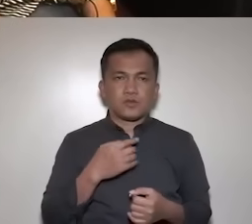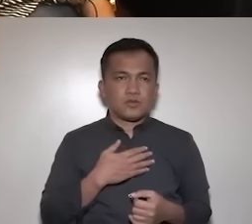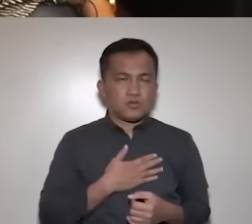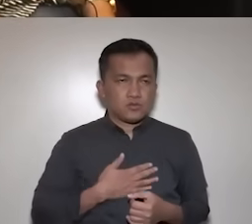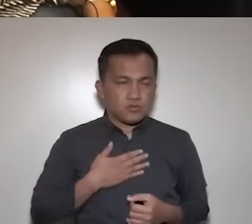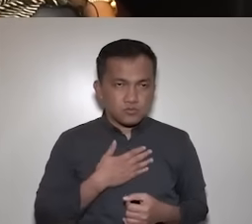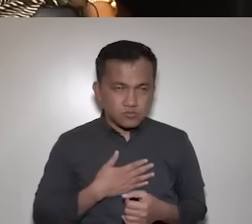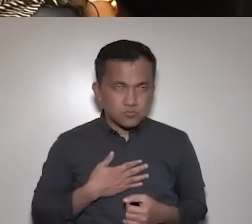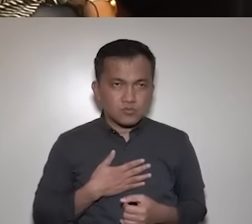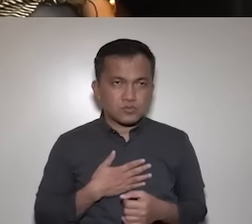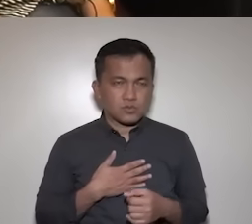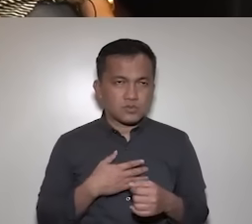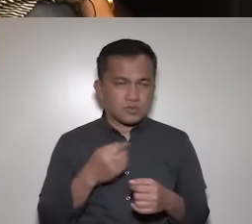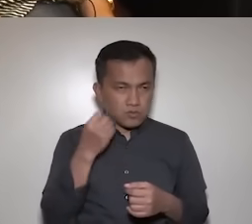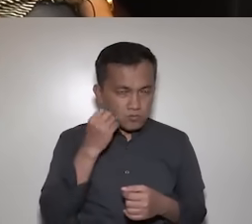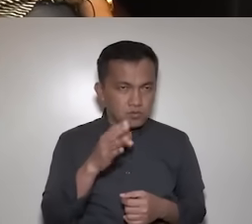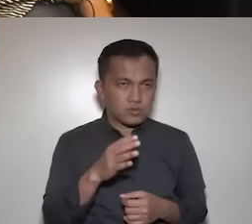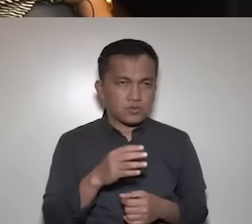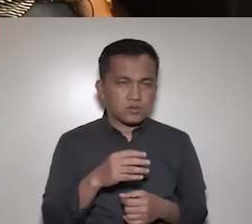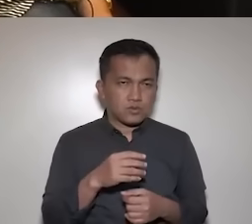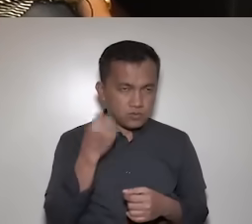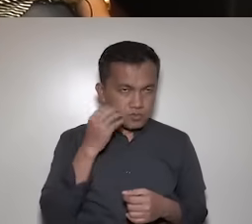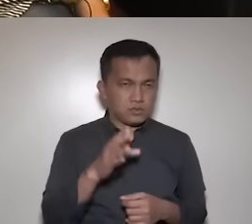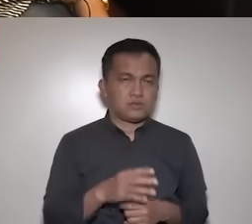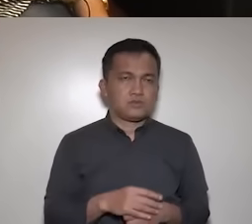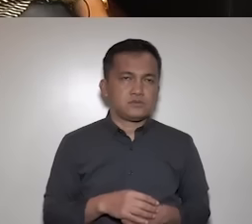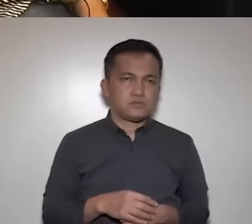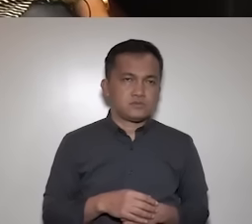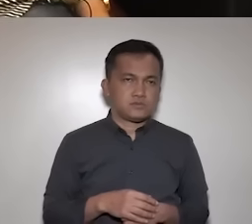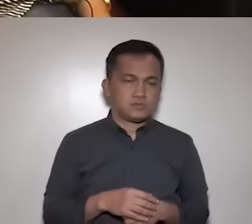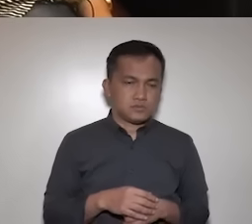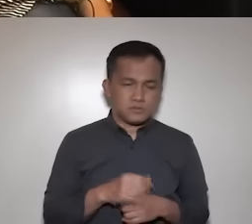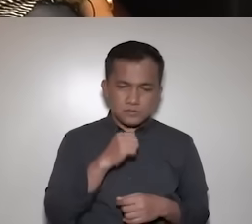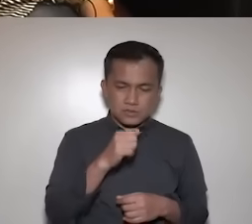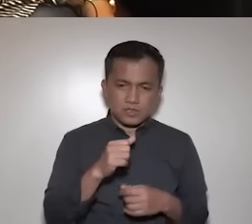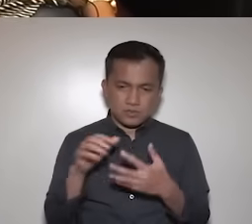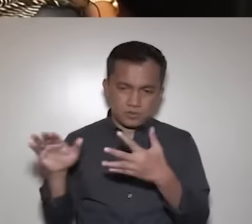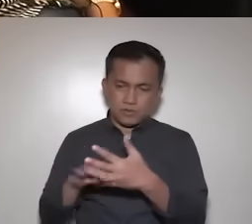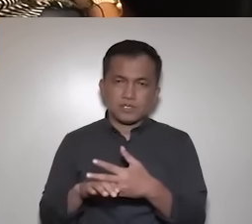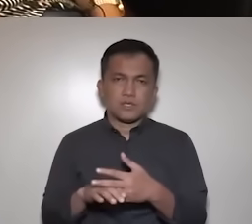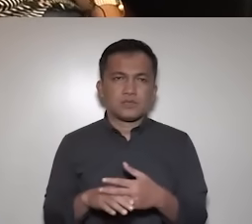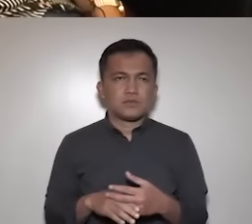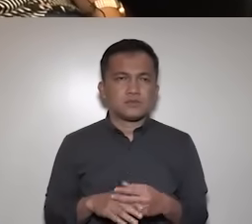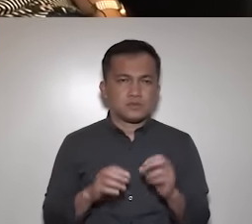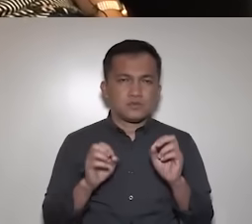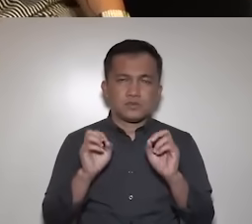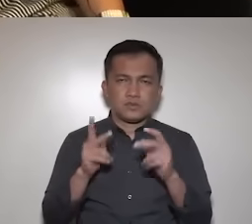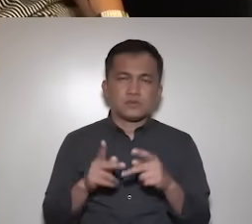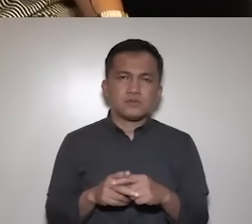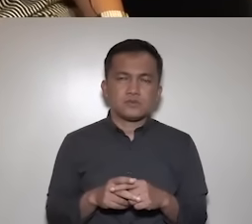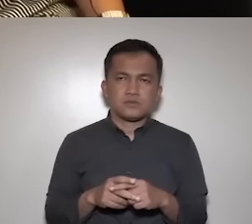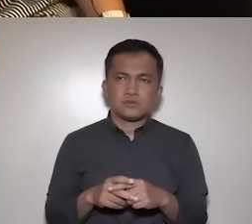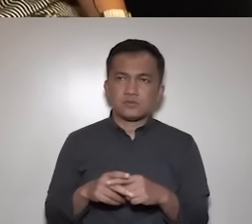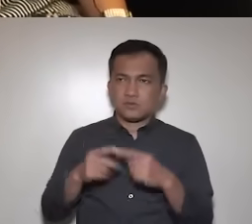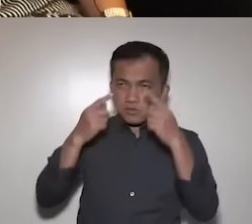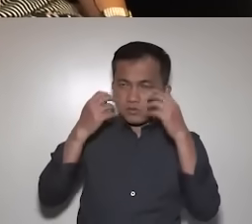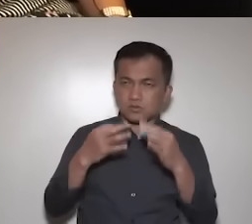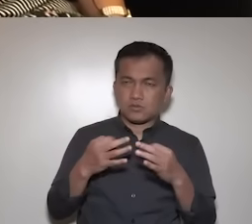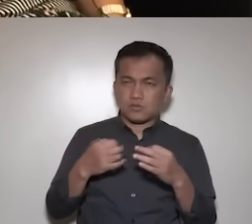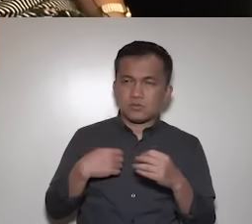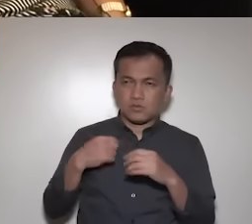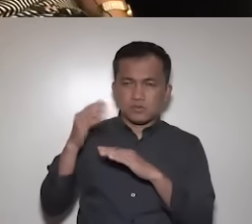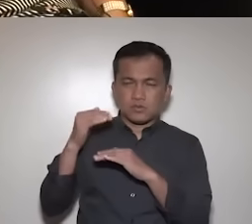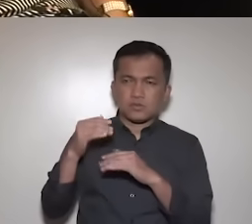sana, kung gusto niyang umuwi sa amin, uuwi na lang. Okay. Para hindi na lang ako magdemanda. Okay. Ang decision ko po